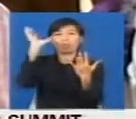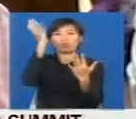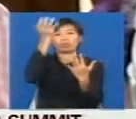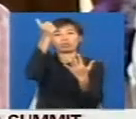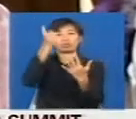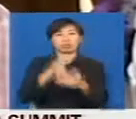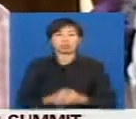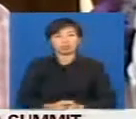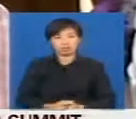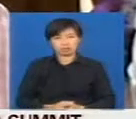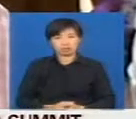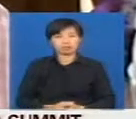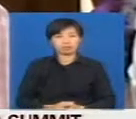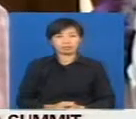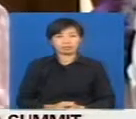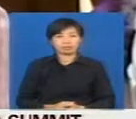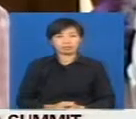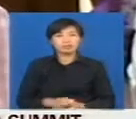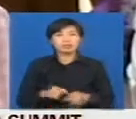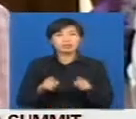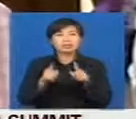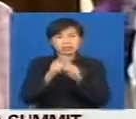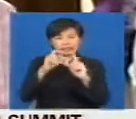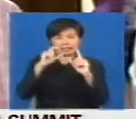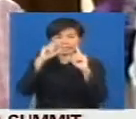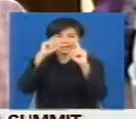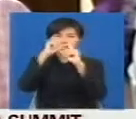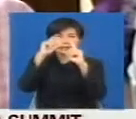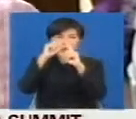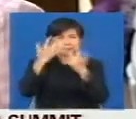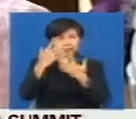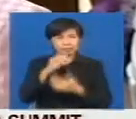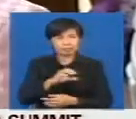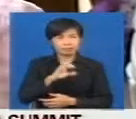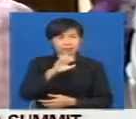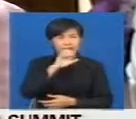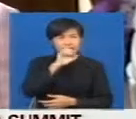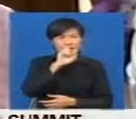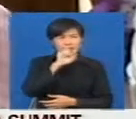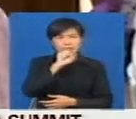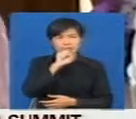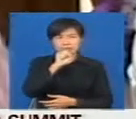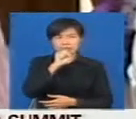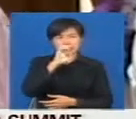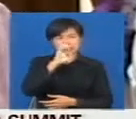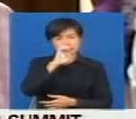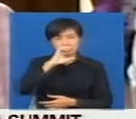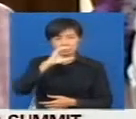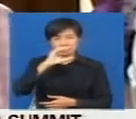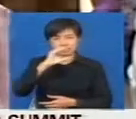า secure นะฮะ secure คืออะไรนะ ยั่งยืนมั่นคง ไม่ใช่ไม่